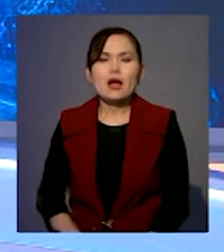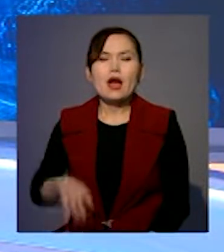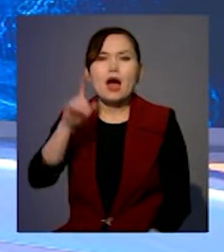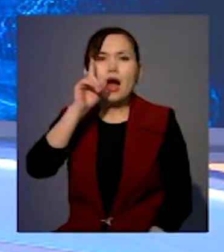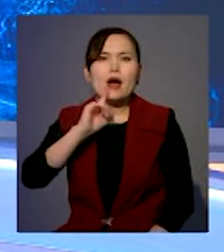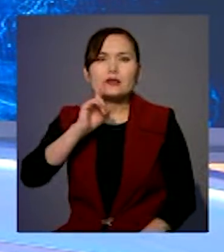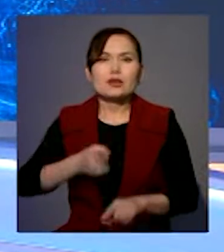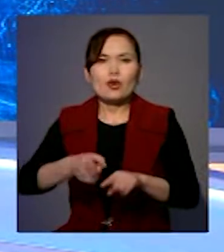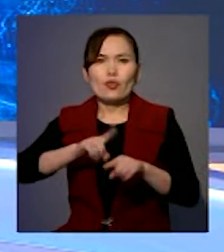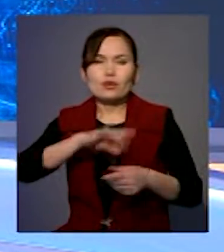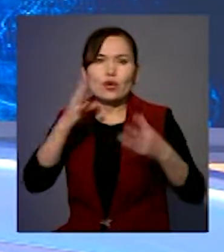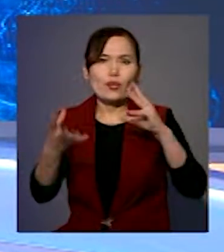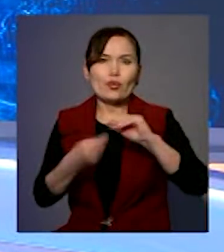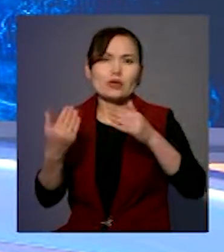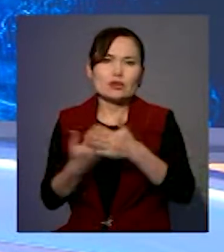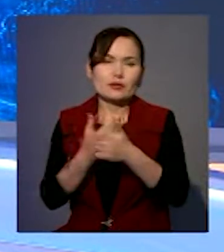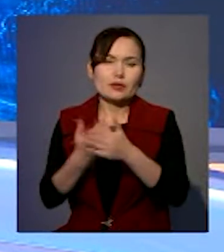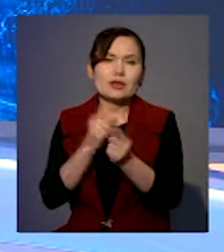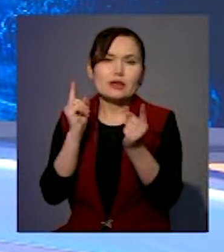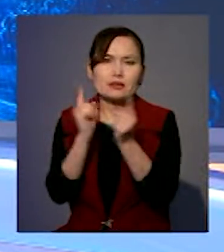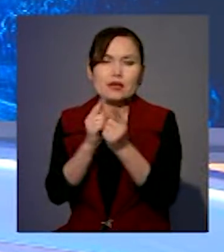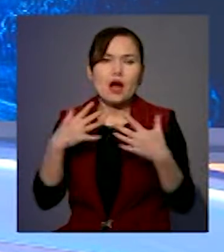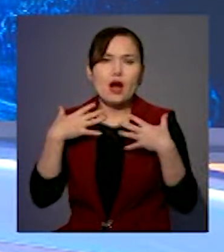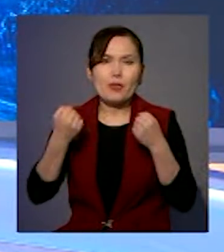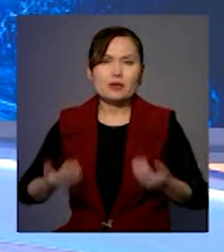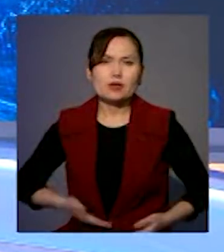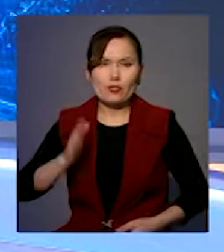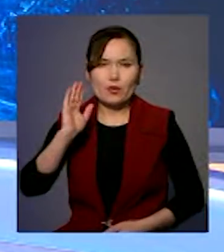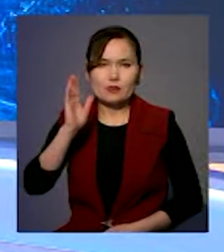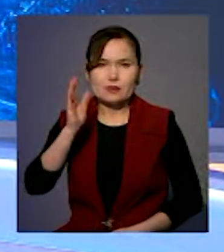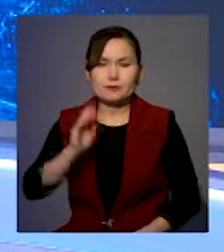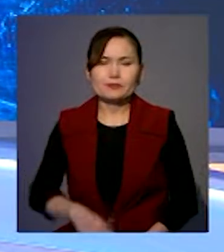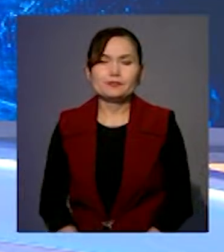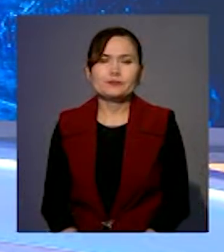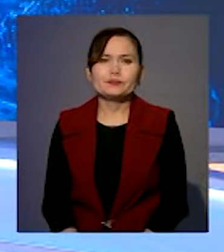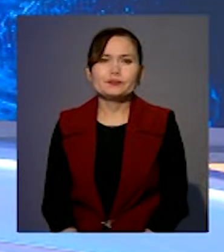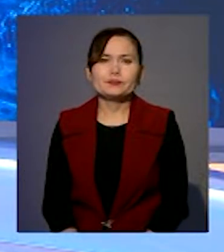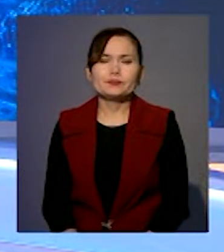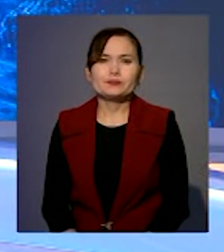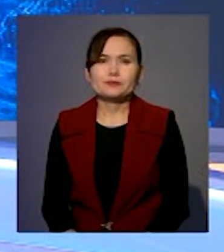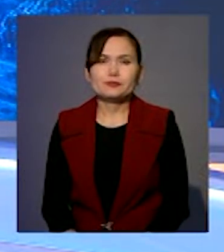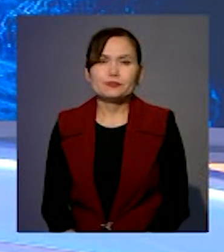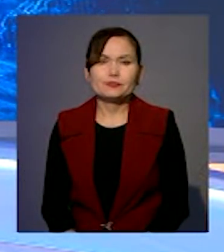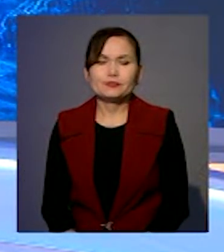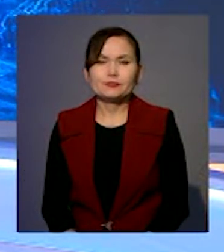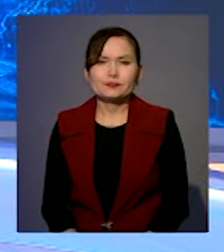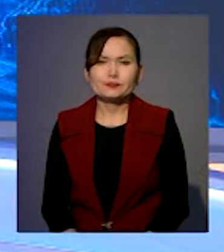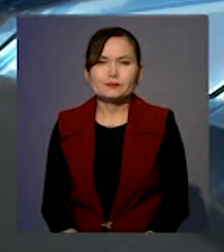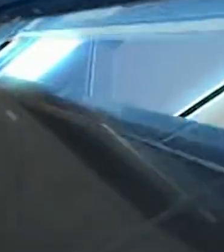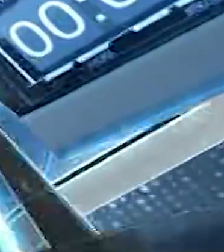Құрметті көрермендер, әзірге айтарымыз осы. Өзге де соңғы ақпараттар мен хабар 24 телеарнасының ресми сайтында да таныс бола аласыздар.